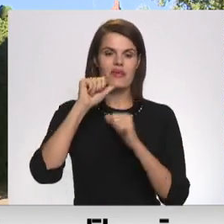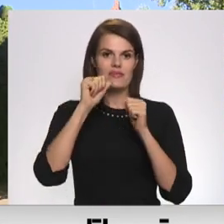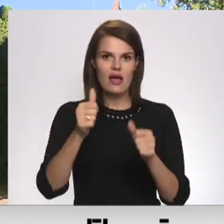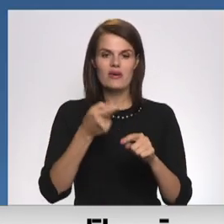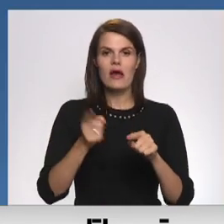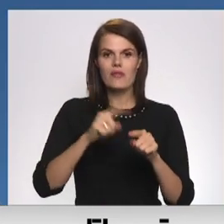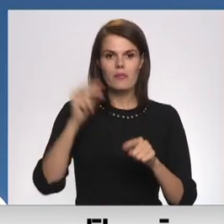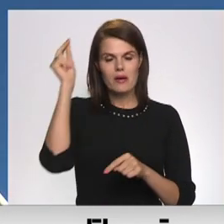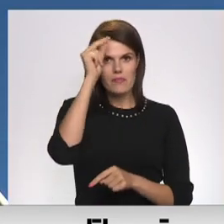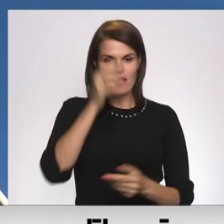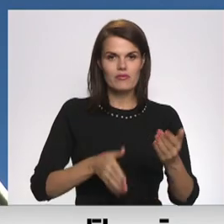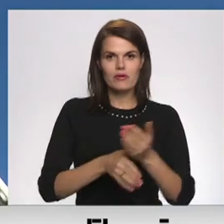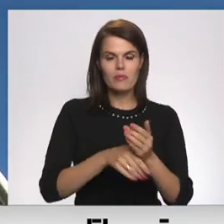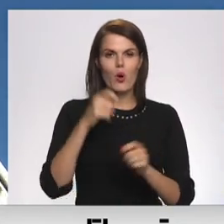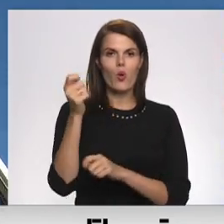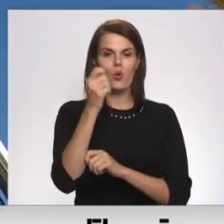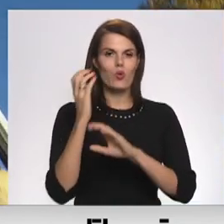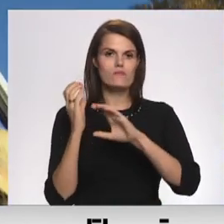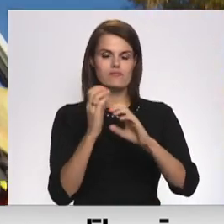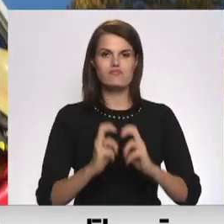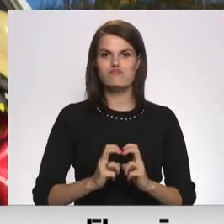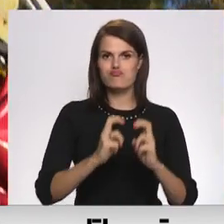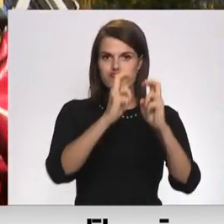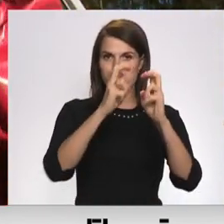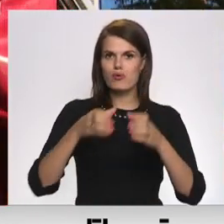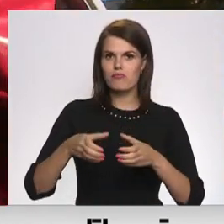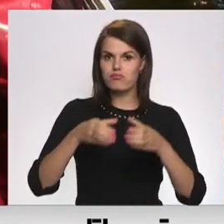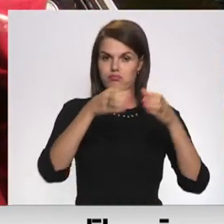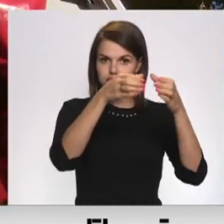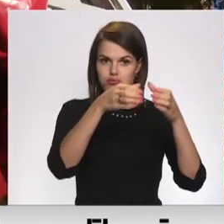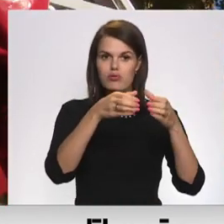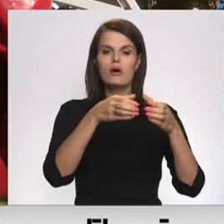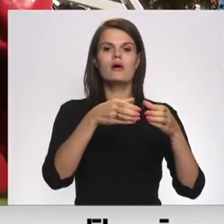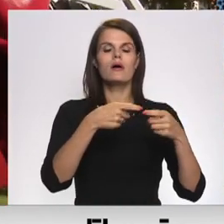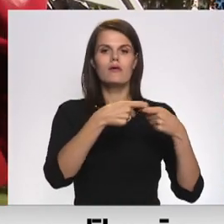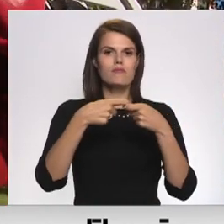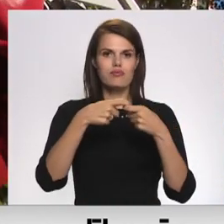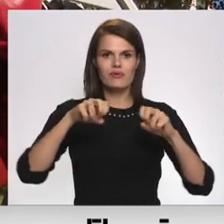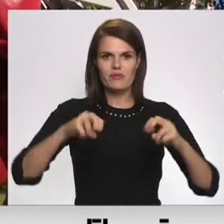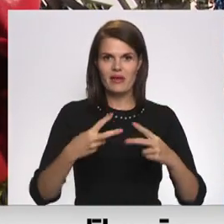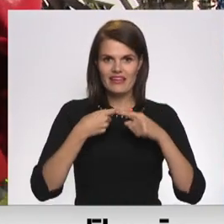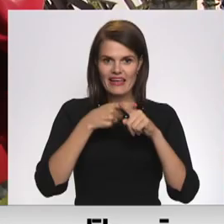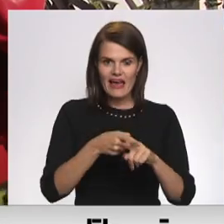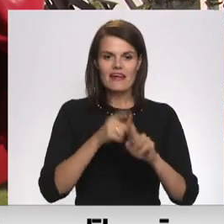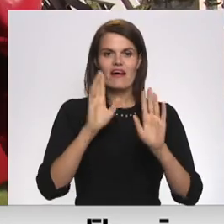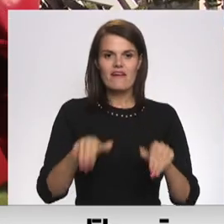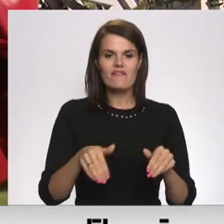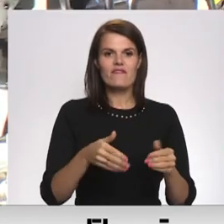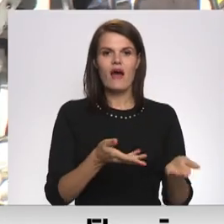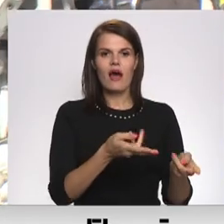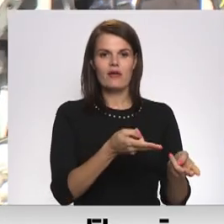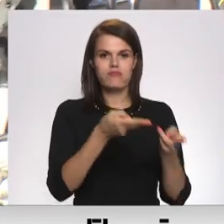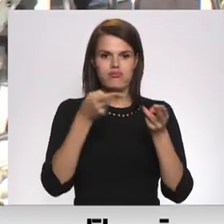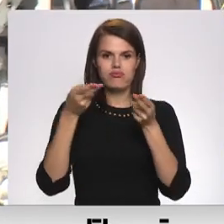Tāpēc mācībās iesaistās arī ugunsdzēsēji ar pacēlāju grozu. Pie tā piestiprina īpašu ierīci, ar kuru var izcelt